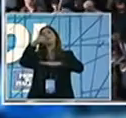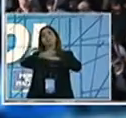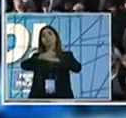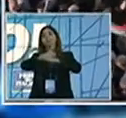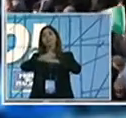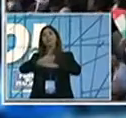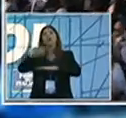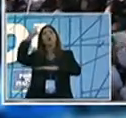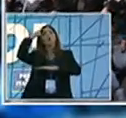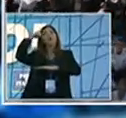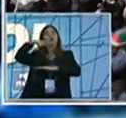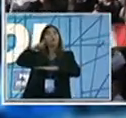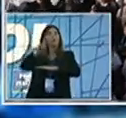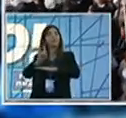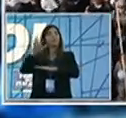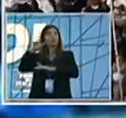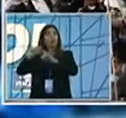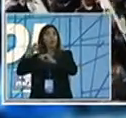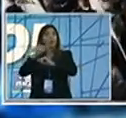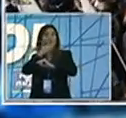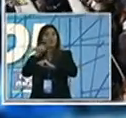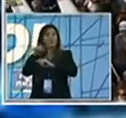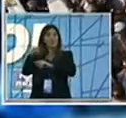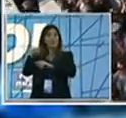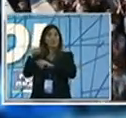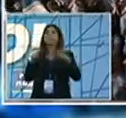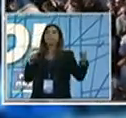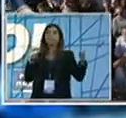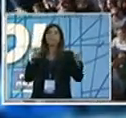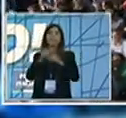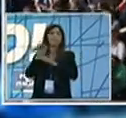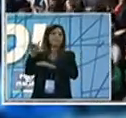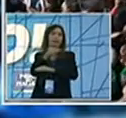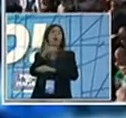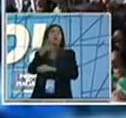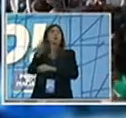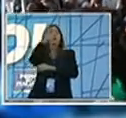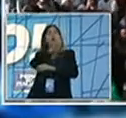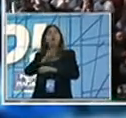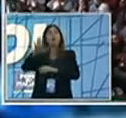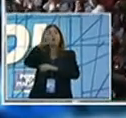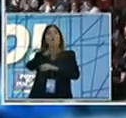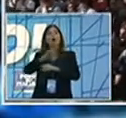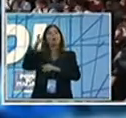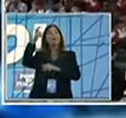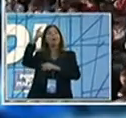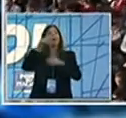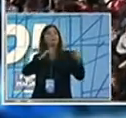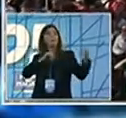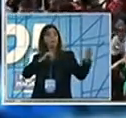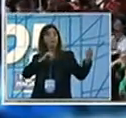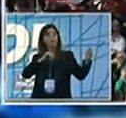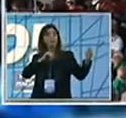o contingente. Si sta pensando seriamente di trasformare quell'alleanza in un accordo politico più vasto. Ma se questo dovesse